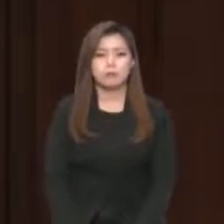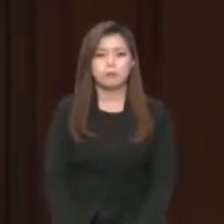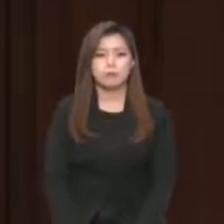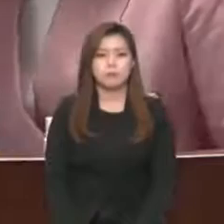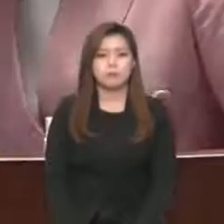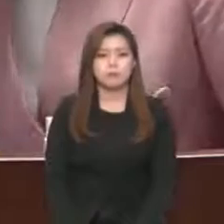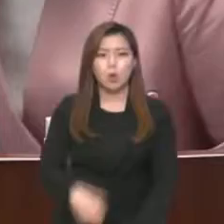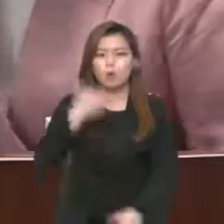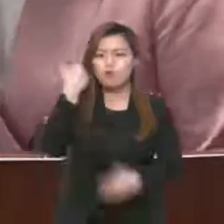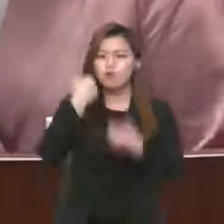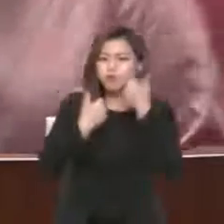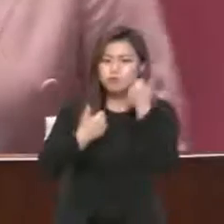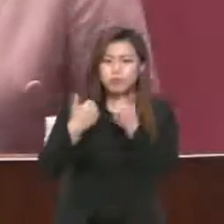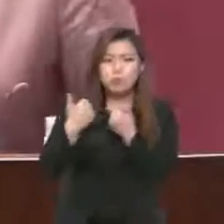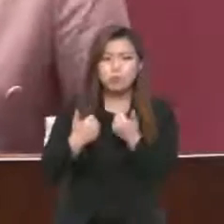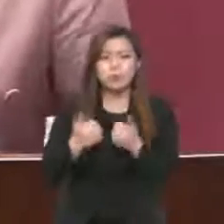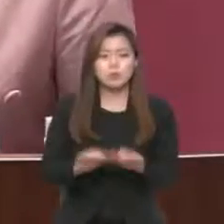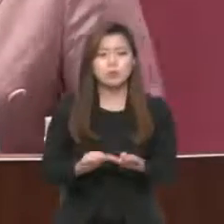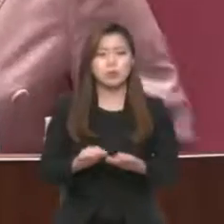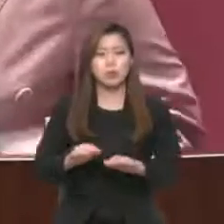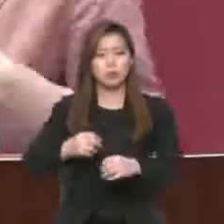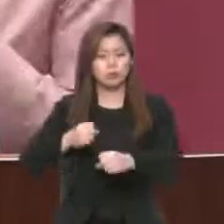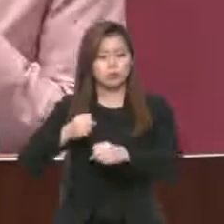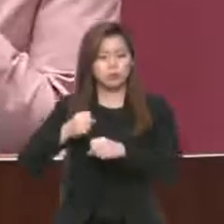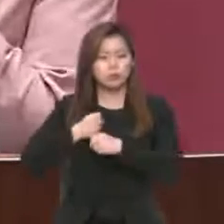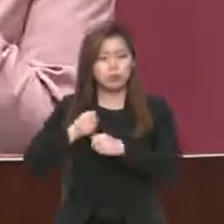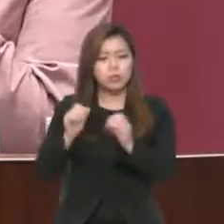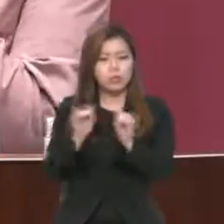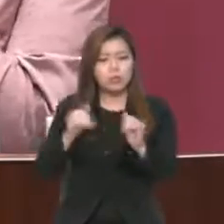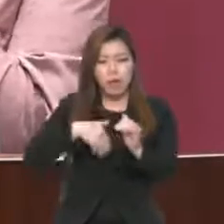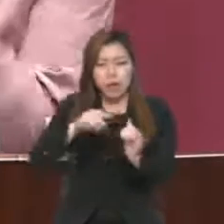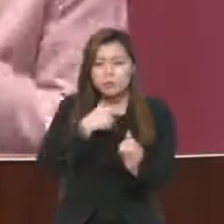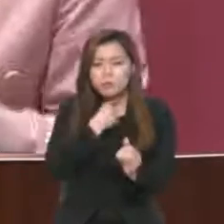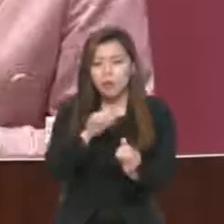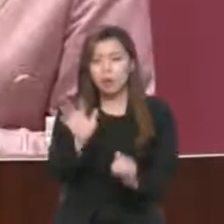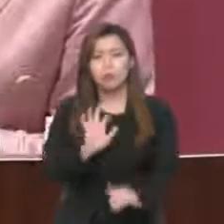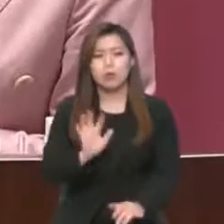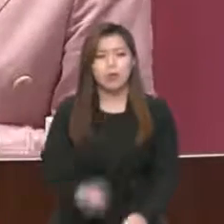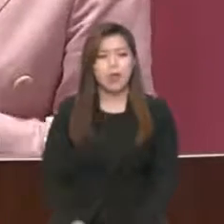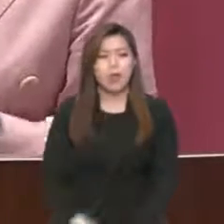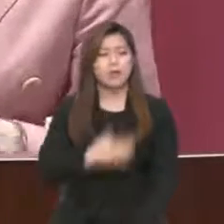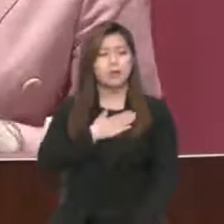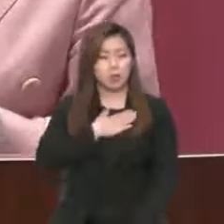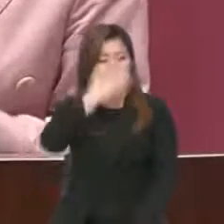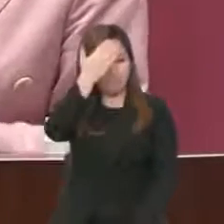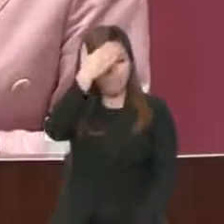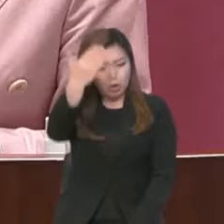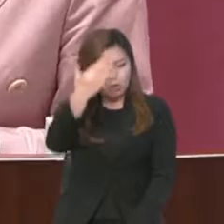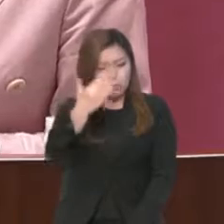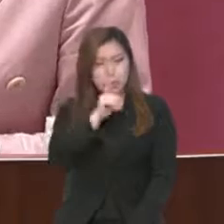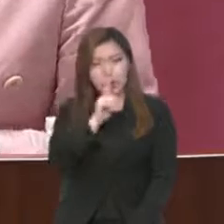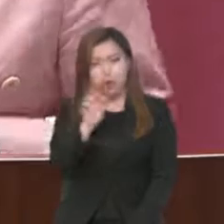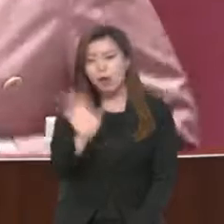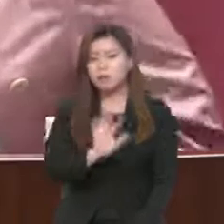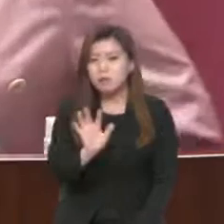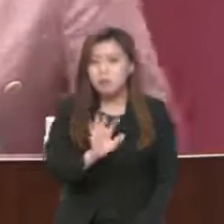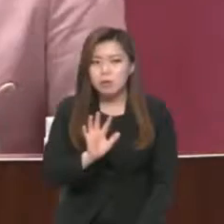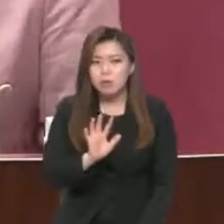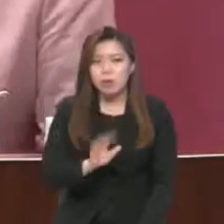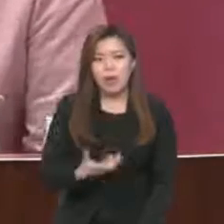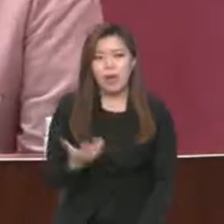가고 싶어서 가는 대한민국 군인은 없다는 거 다시 한번 말씀드립니다. 면제 받아야 된다고 주장하는 것이 아니고